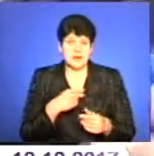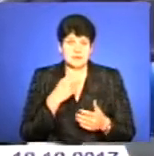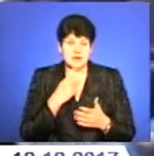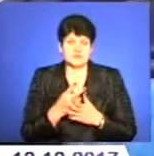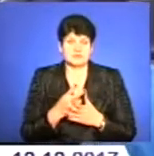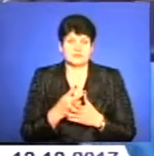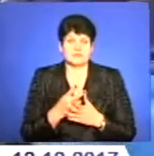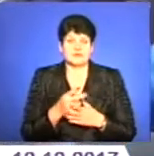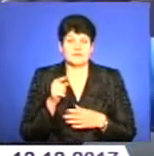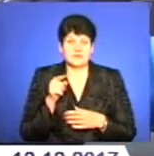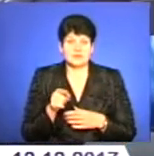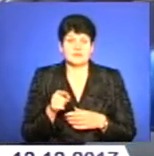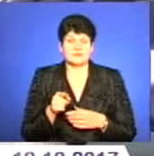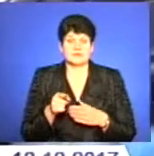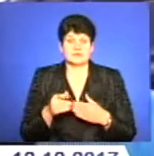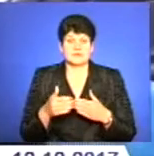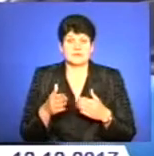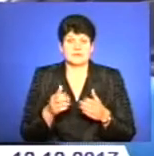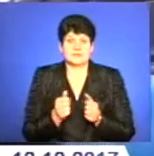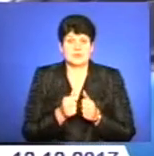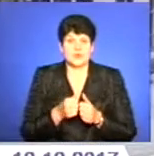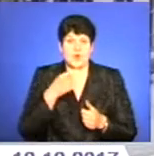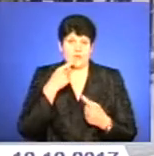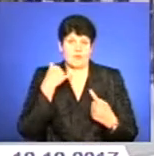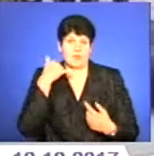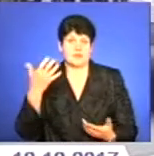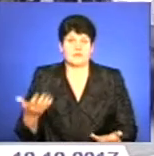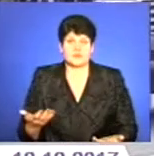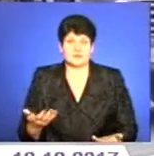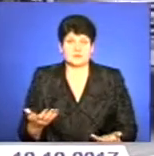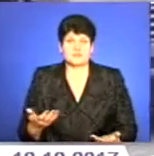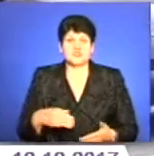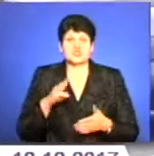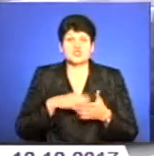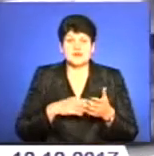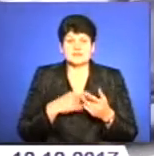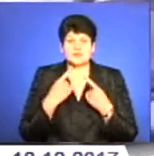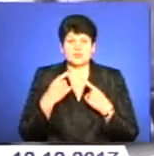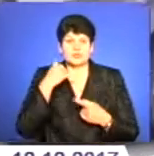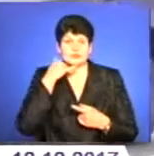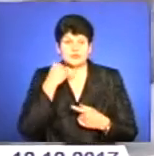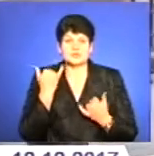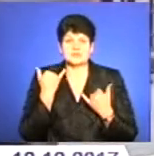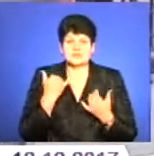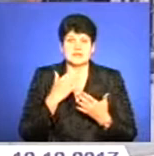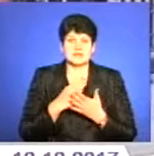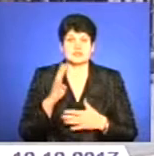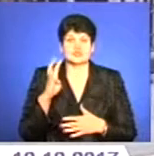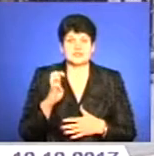їхала поліція, і от він от буквально так от їхав і от говорив по телефоні. Штраф за розмову по телефону за кермом наразі становить